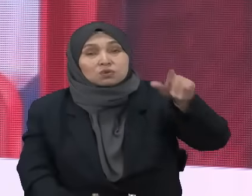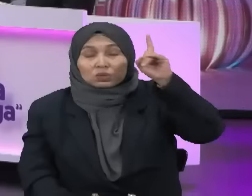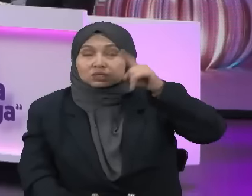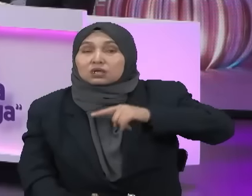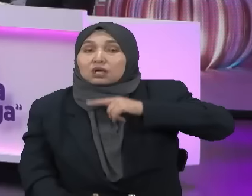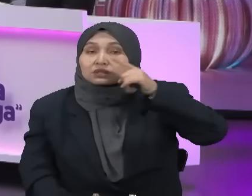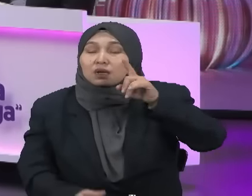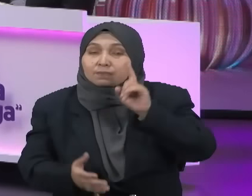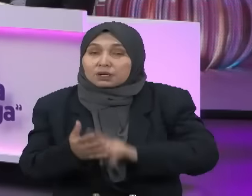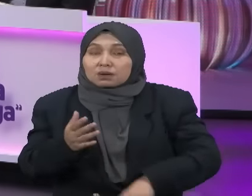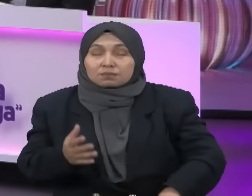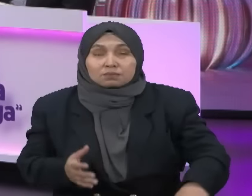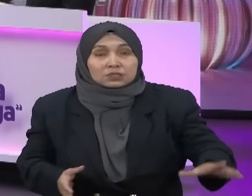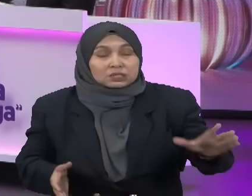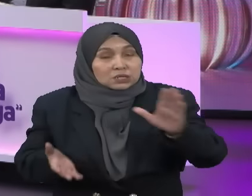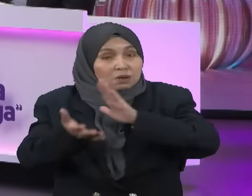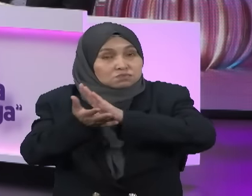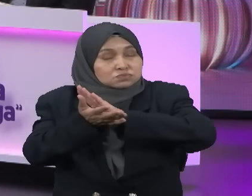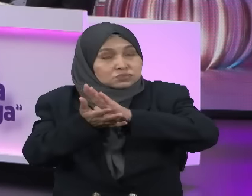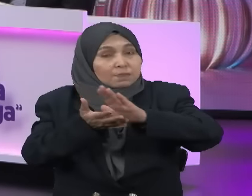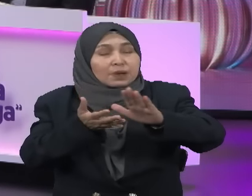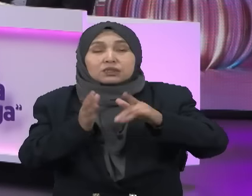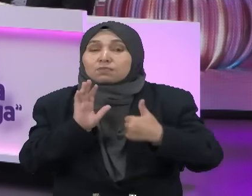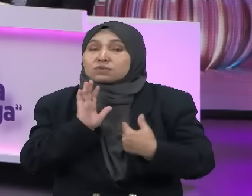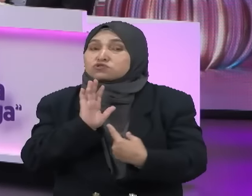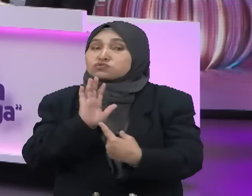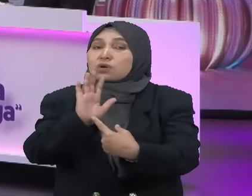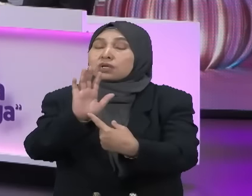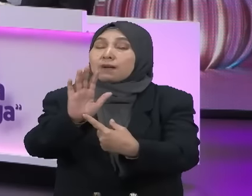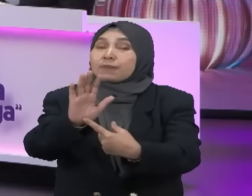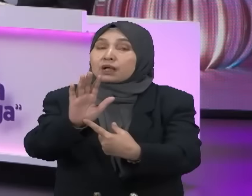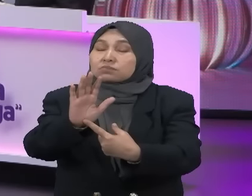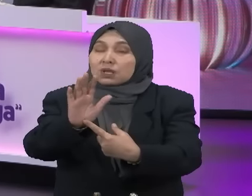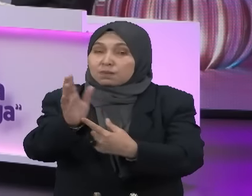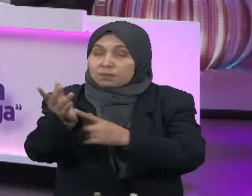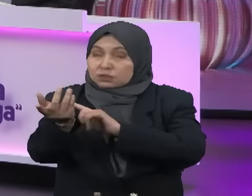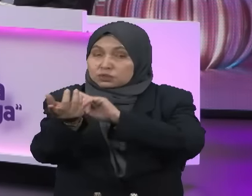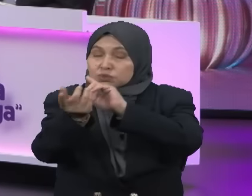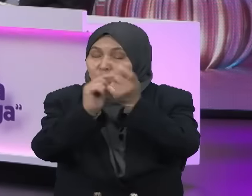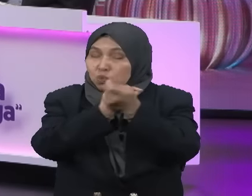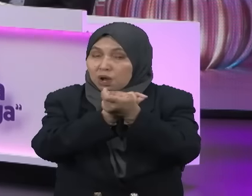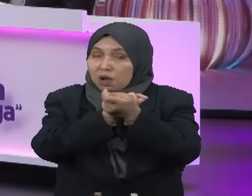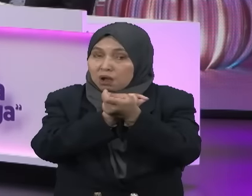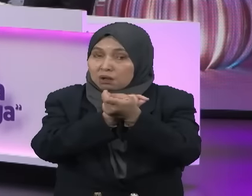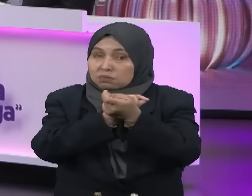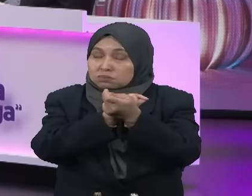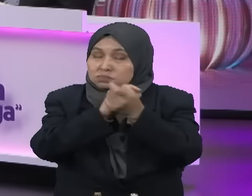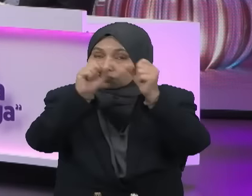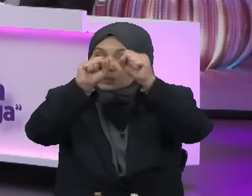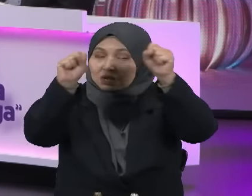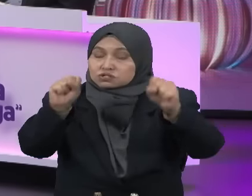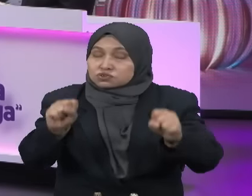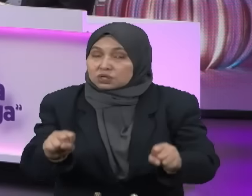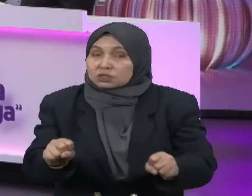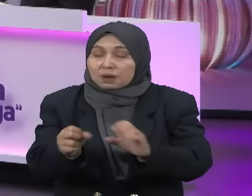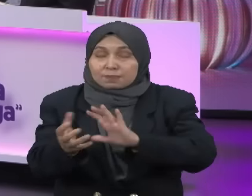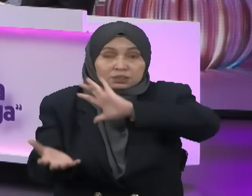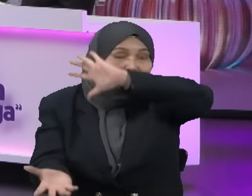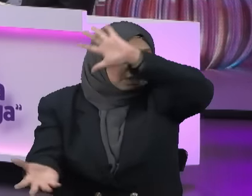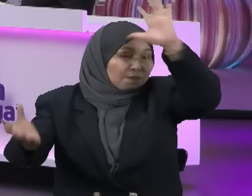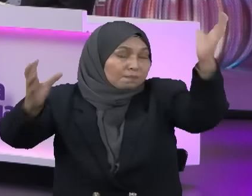apa, mencerminkan bagaimana mereka menukar fitrah manusia. Bagaimana mereka